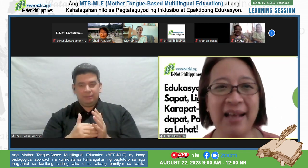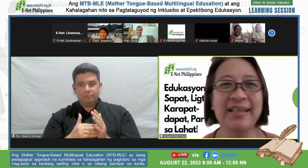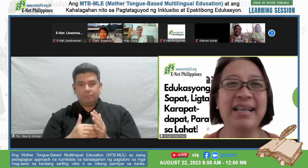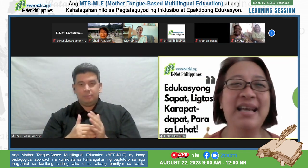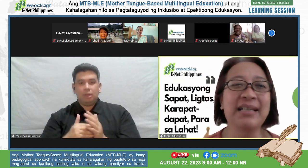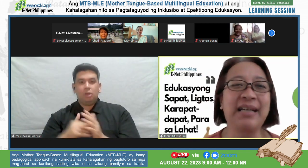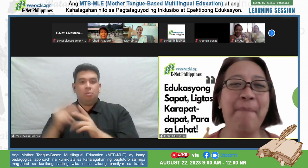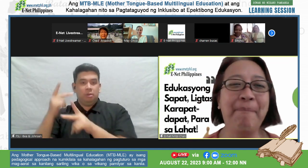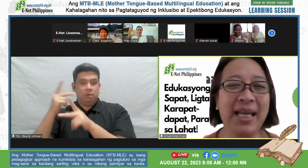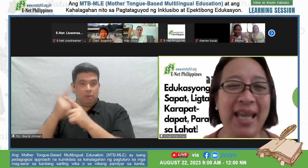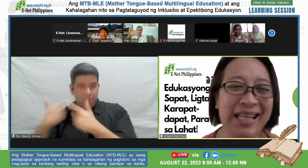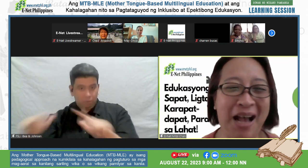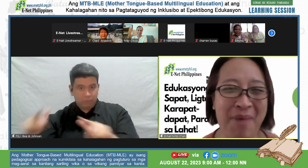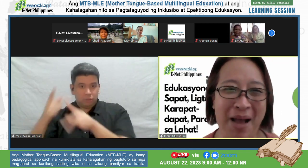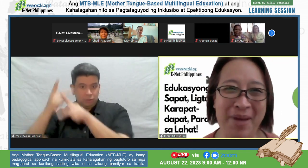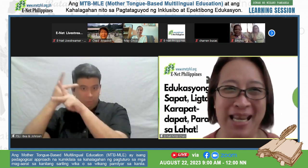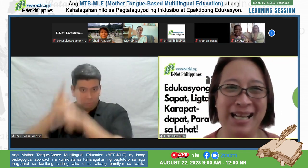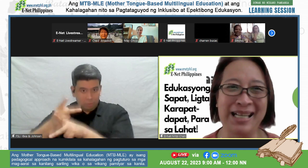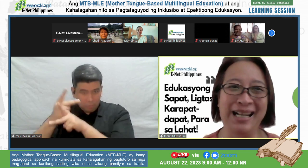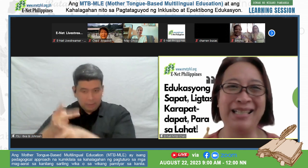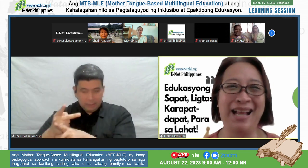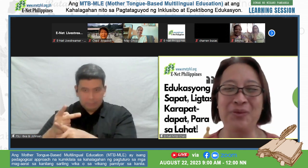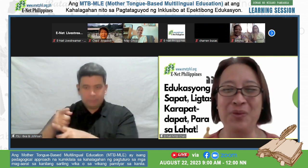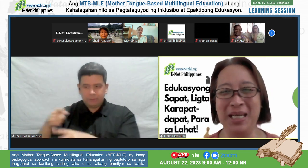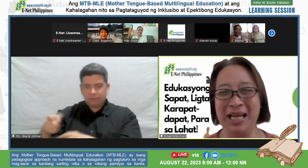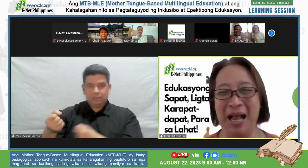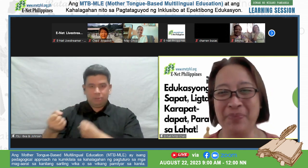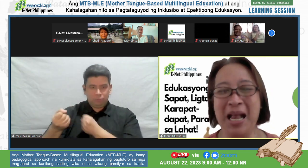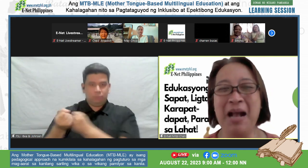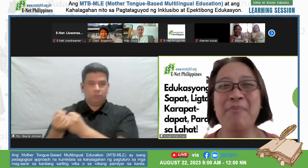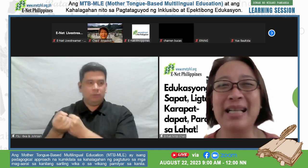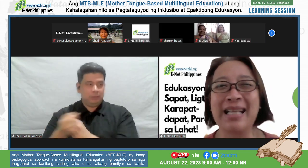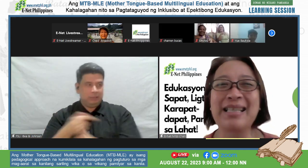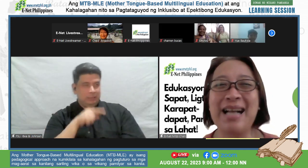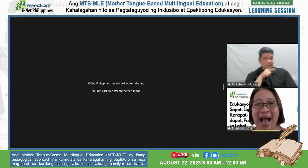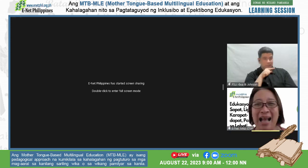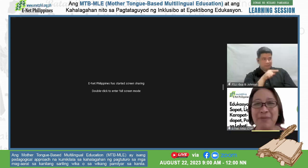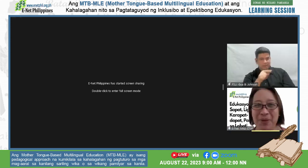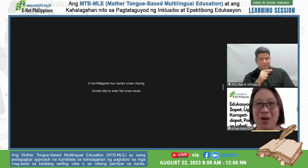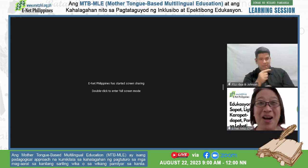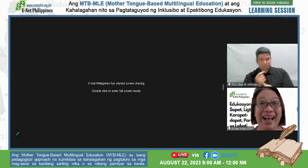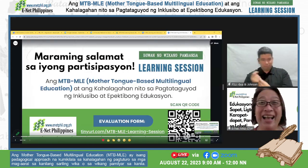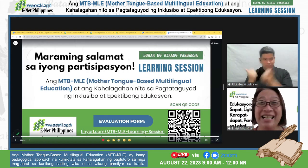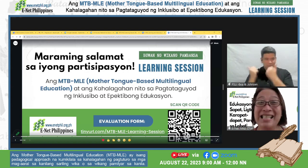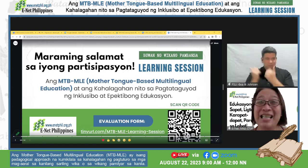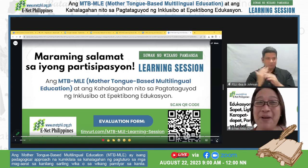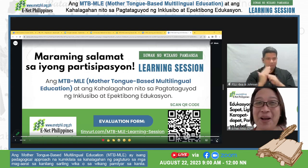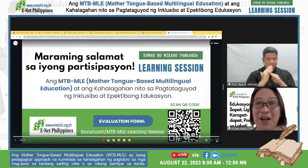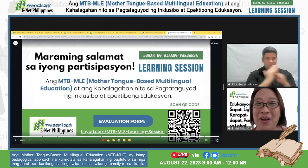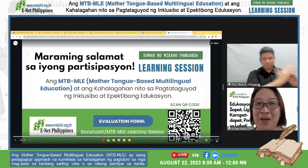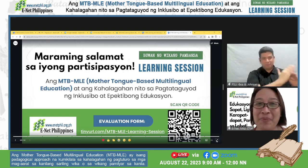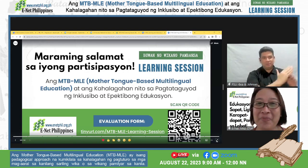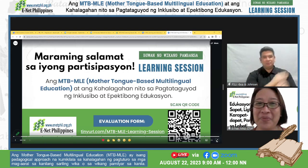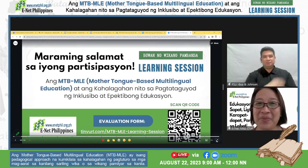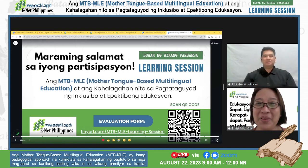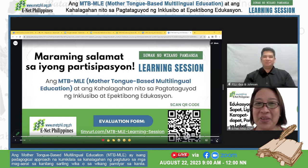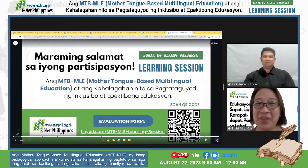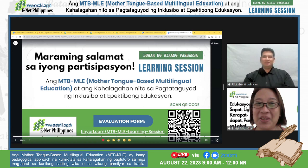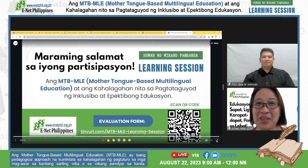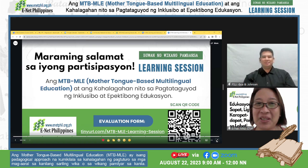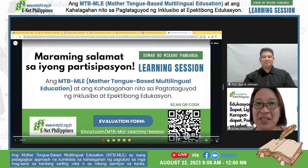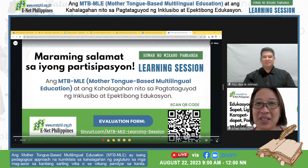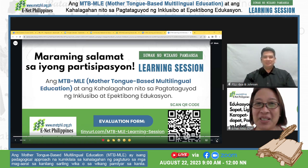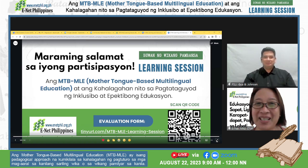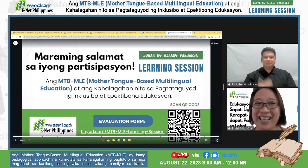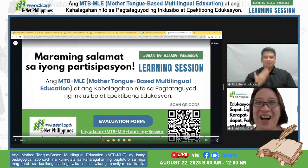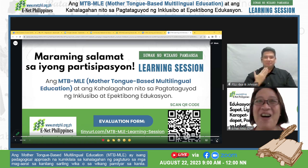wika, kalampagin ang mga manananggal ng wika. Magandang tanghali po. Yung manananggal sa manananggol kay